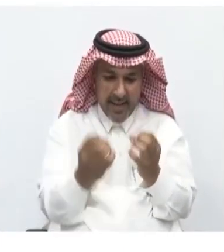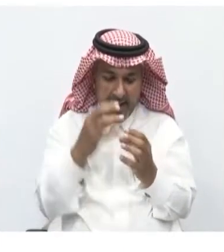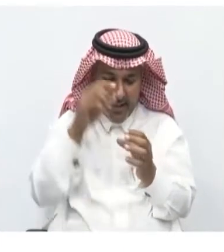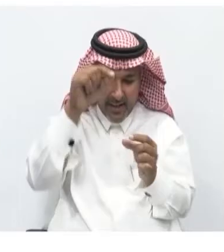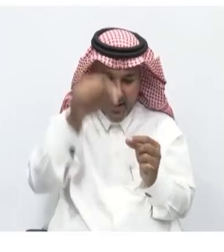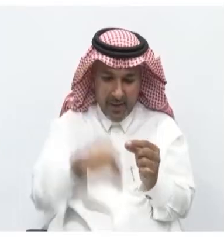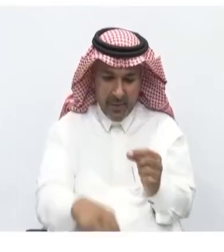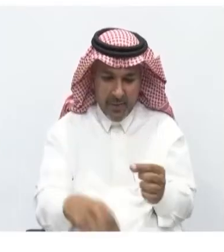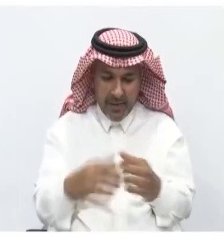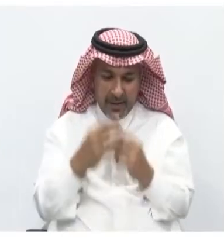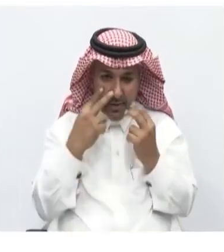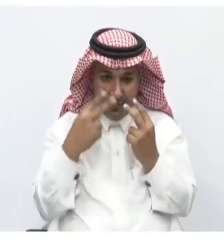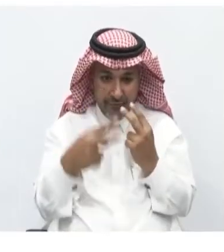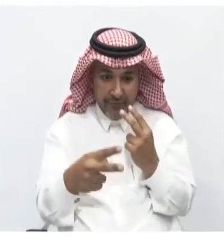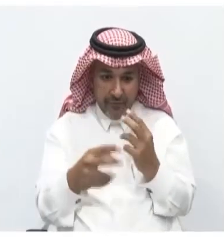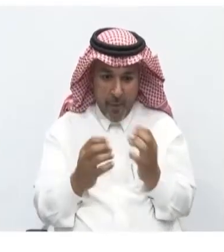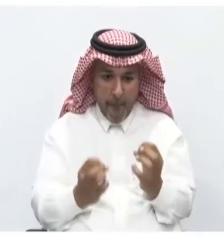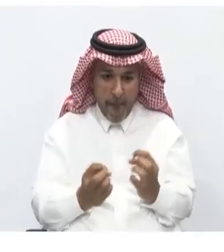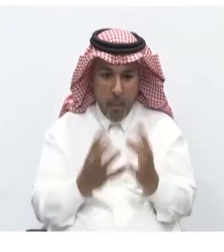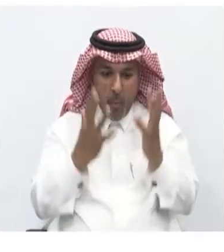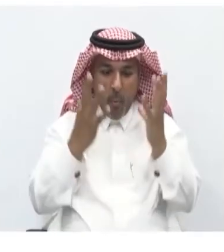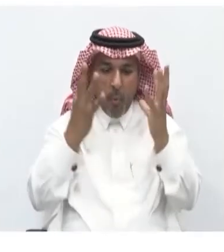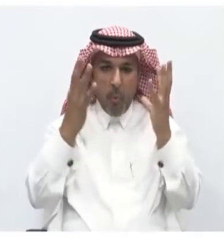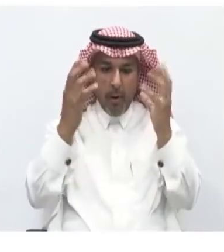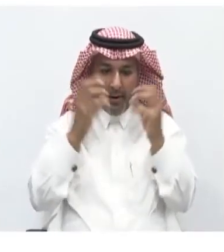شاهد معي ماذا حدث